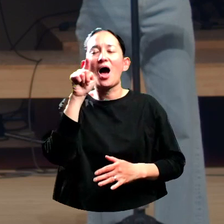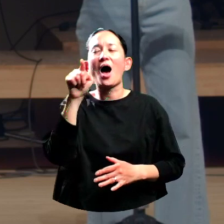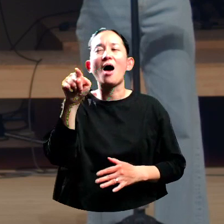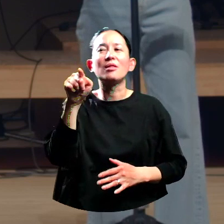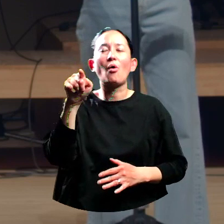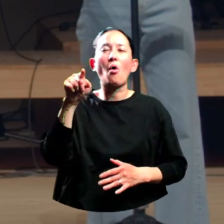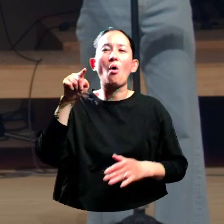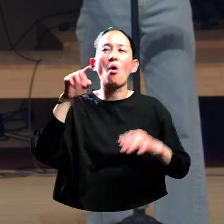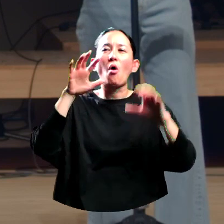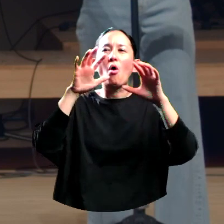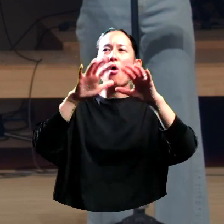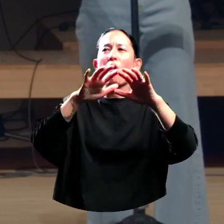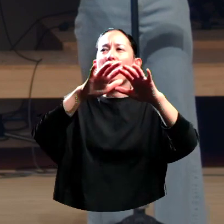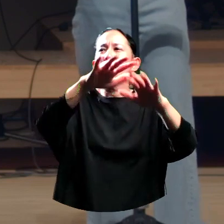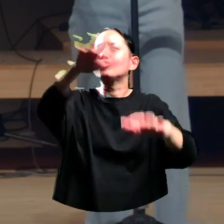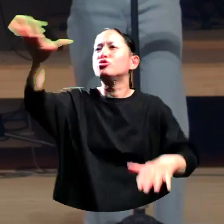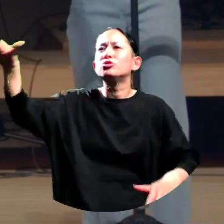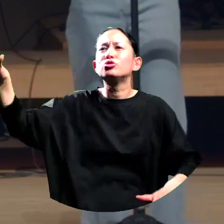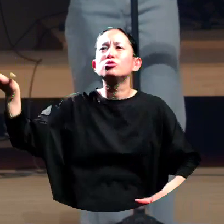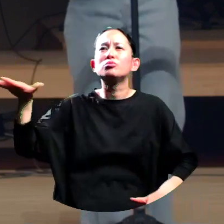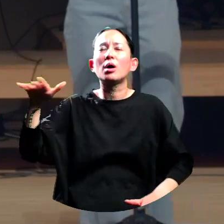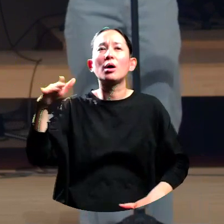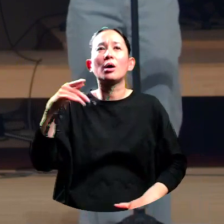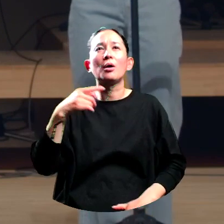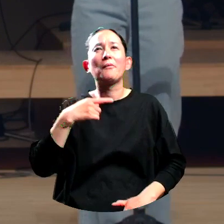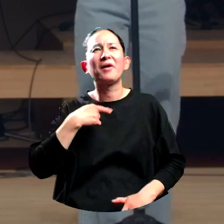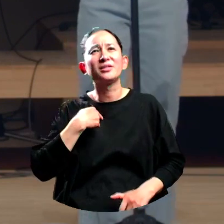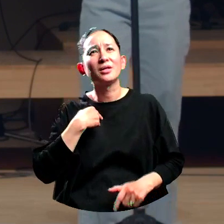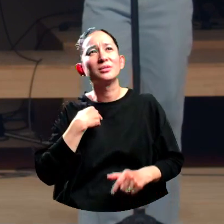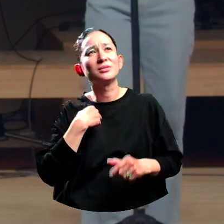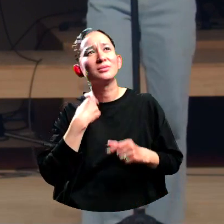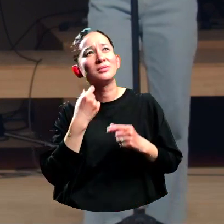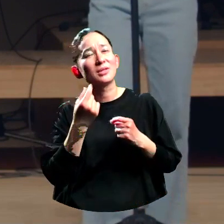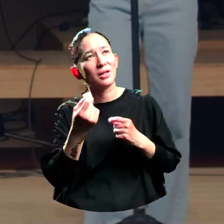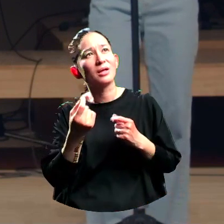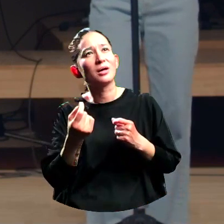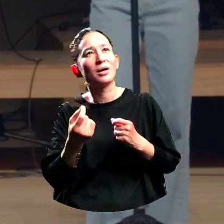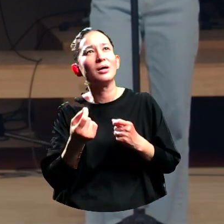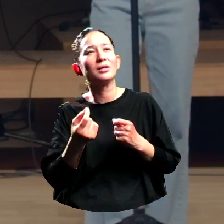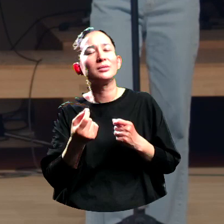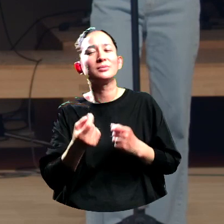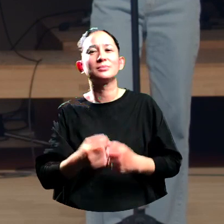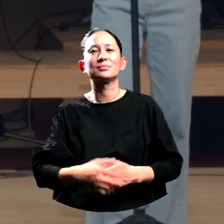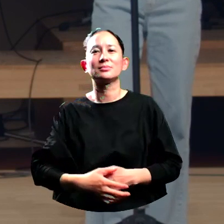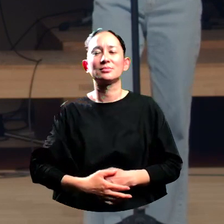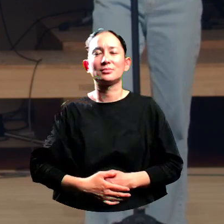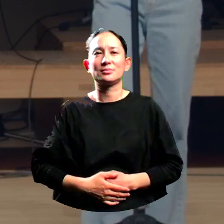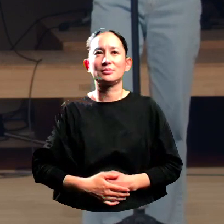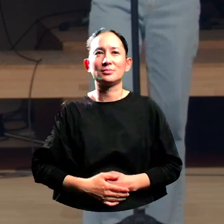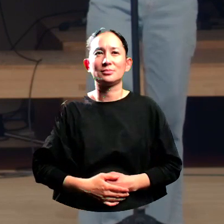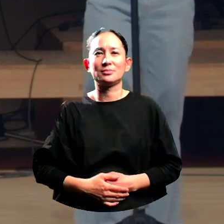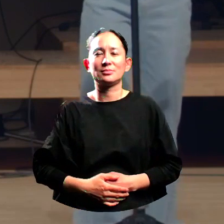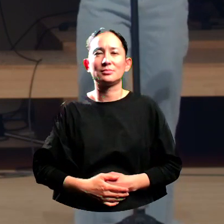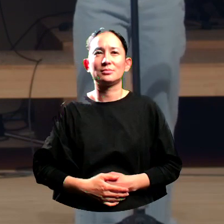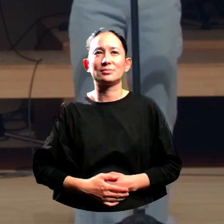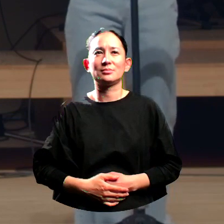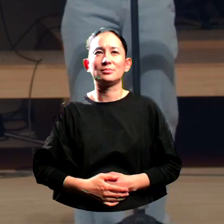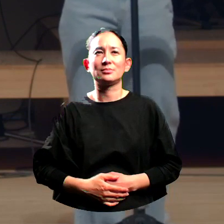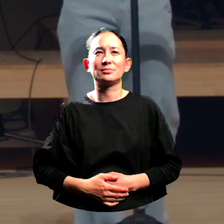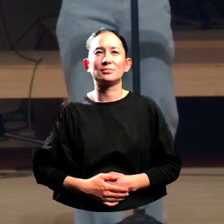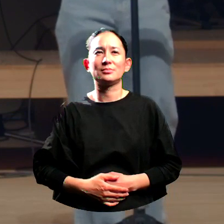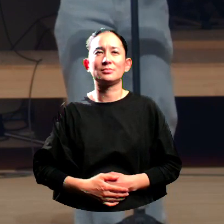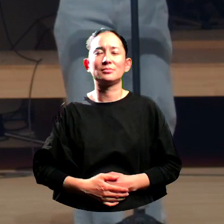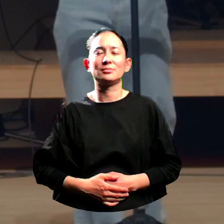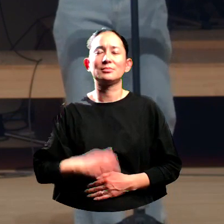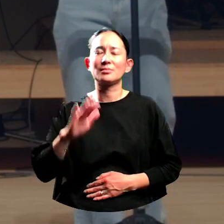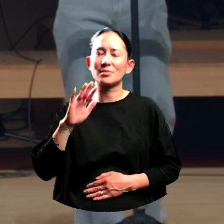かって気づかされる。 But we realize that we're the ones giving Jesus the cold stare while he was on the cross.